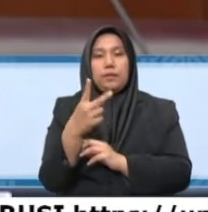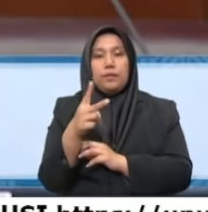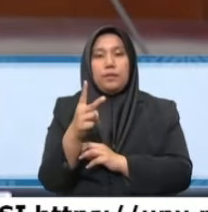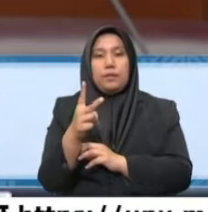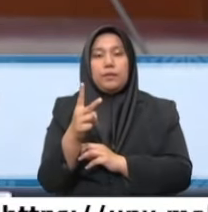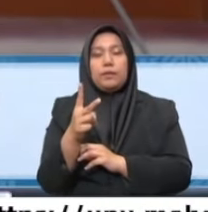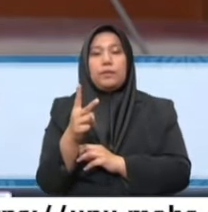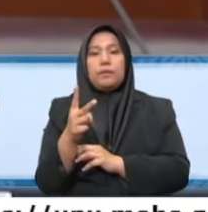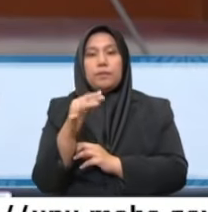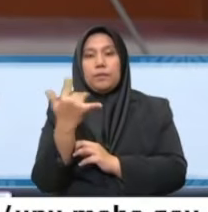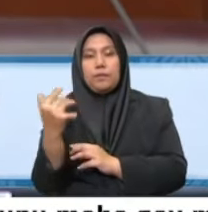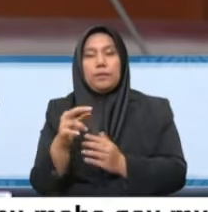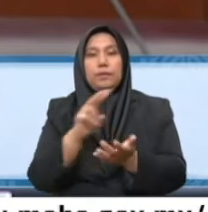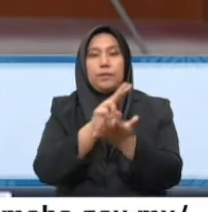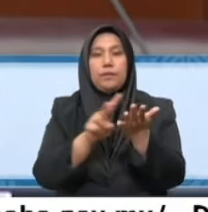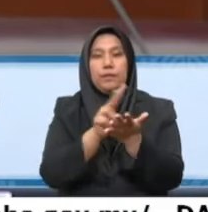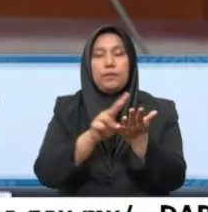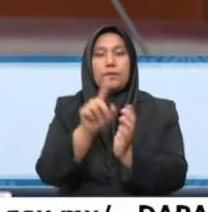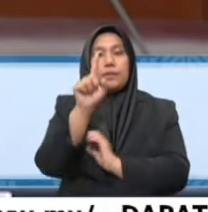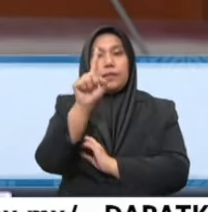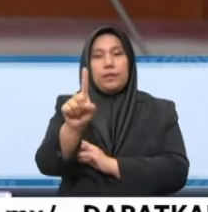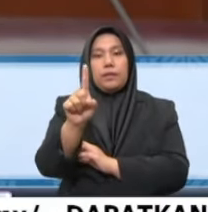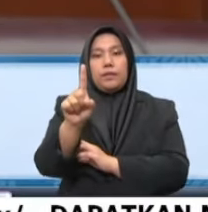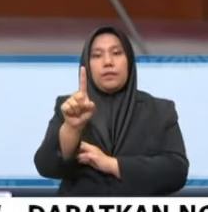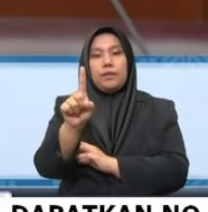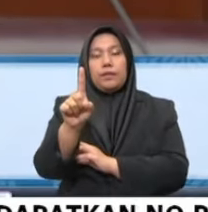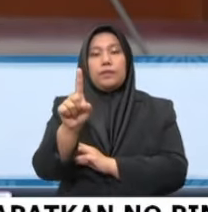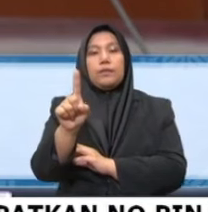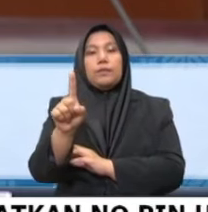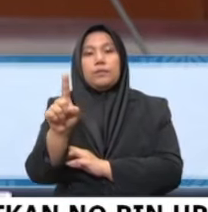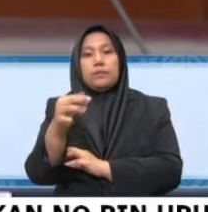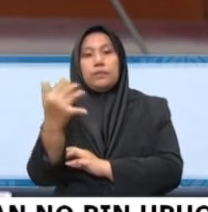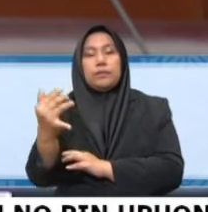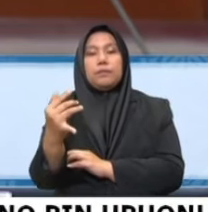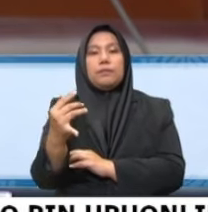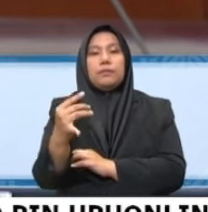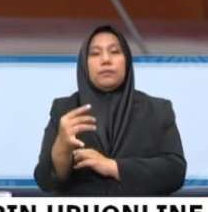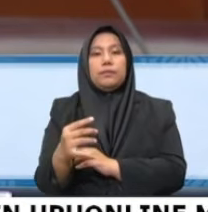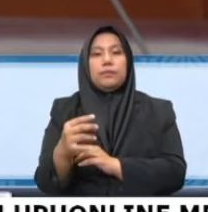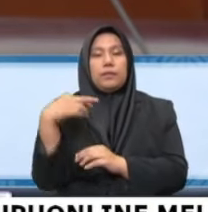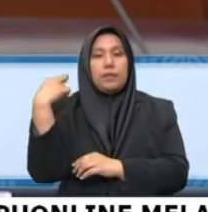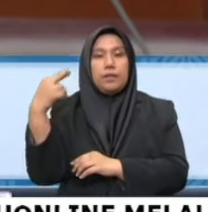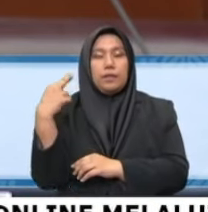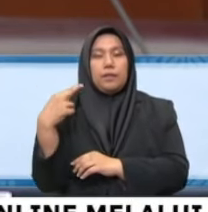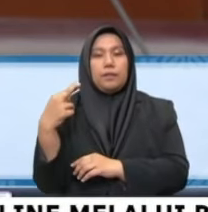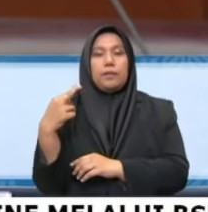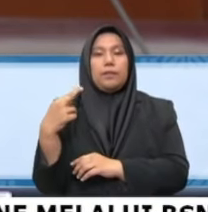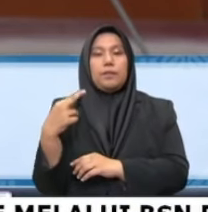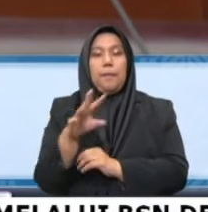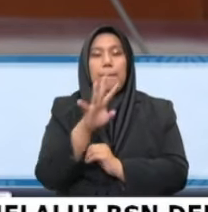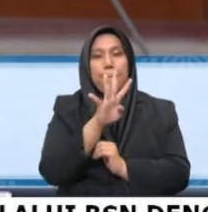12,762 video dan 170 bahan radio pendidikan berbentuk podcast. Sehingga kini sebanyak